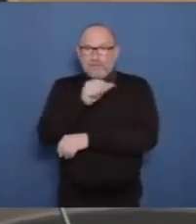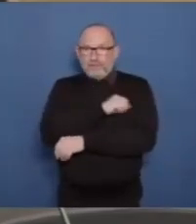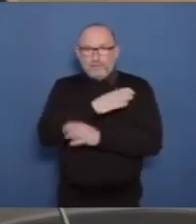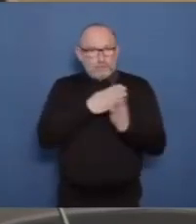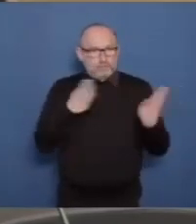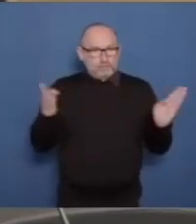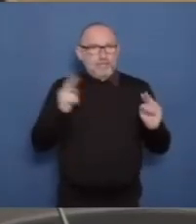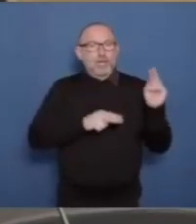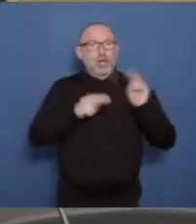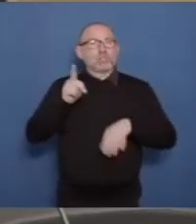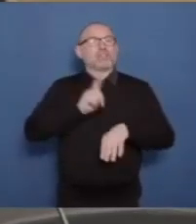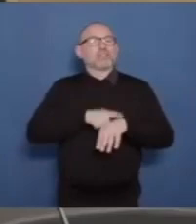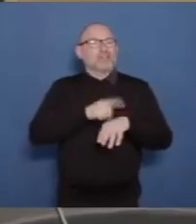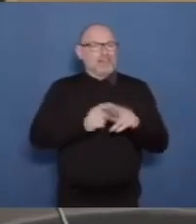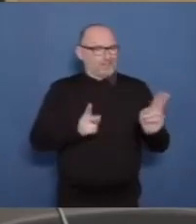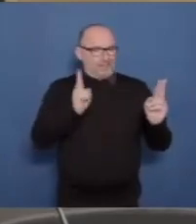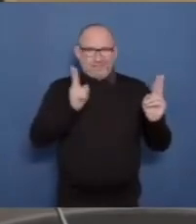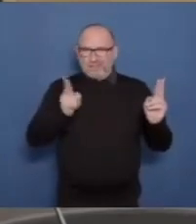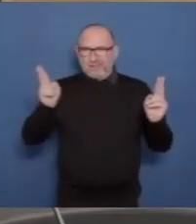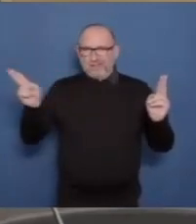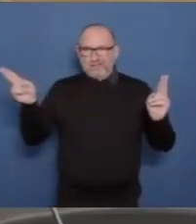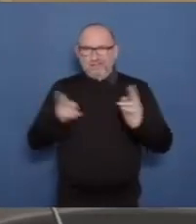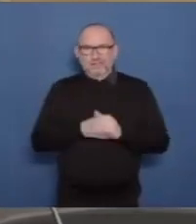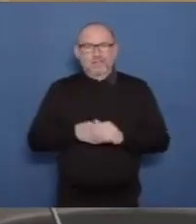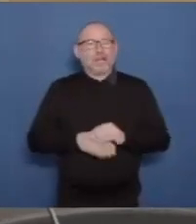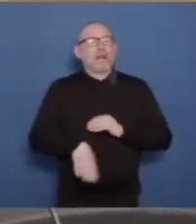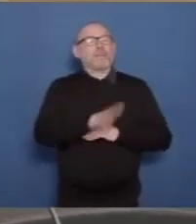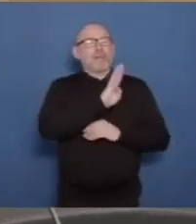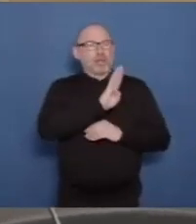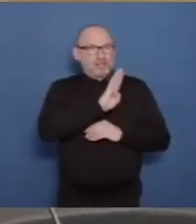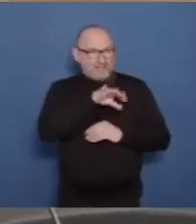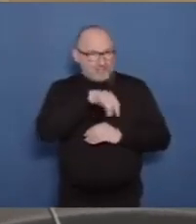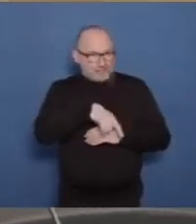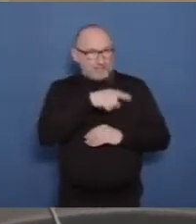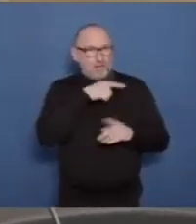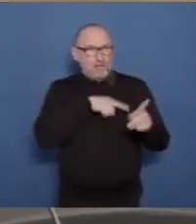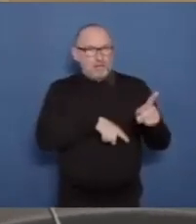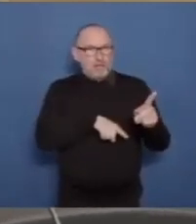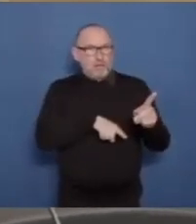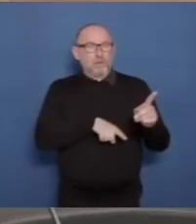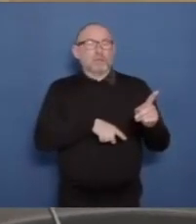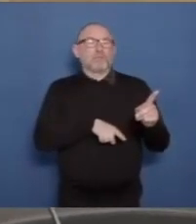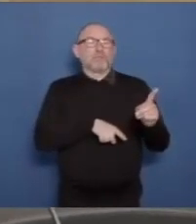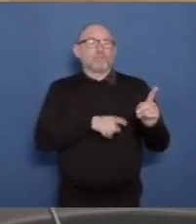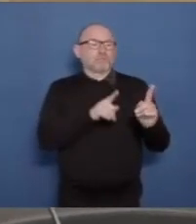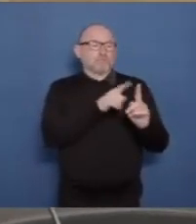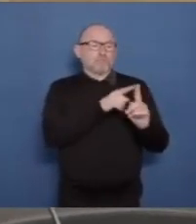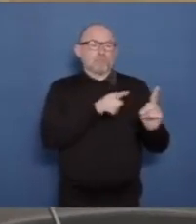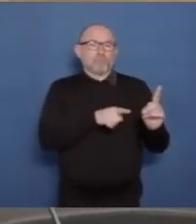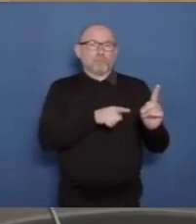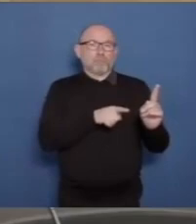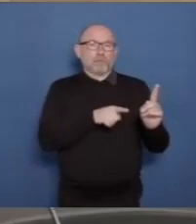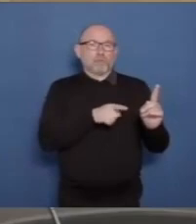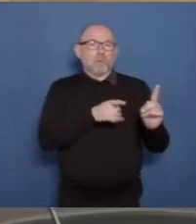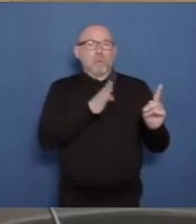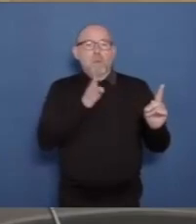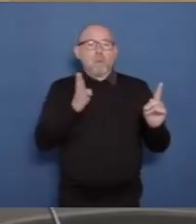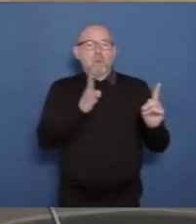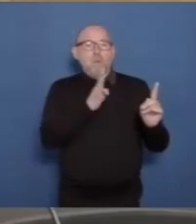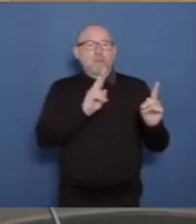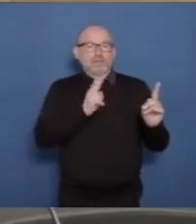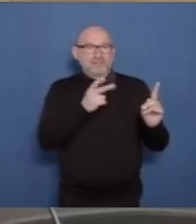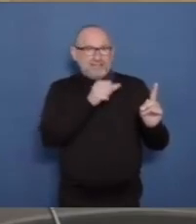unterschiedliche Zeitfenster. Bei Pfizer-BioNTech wird in nächster Zeit gerne der untere Rand für die